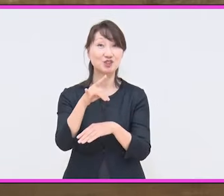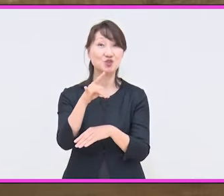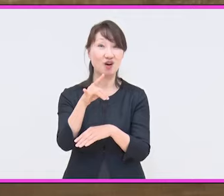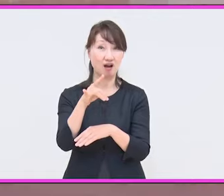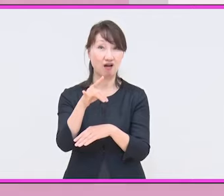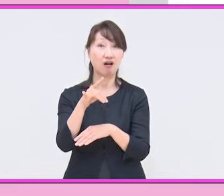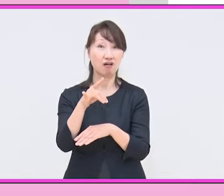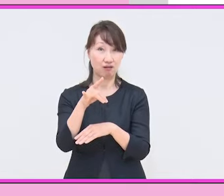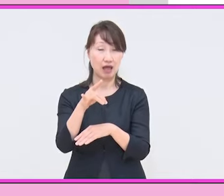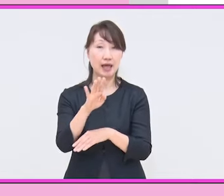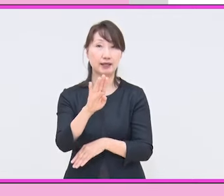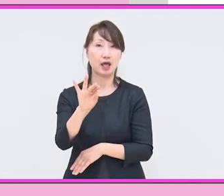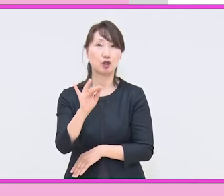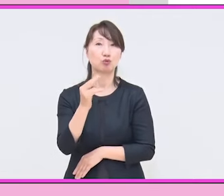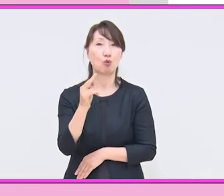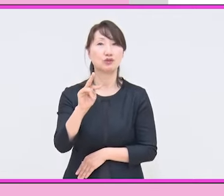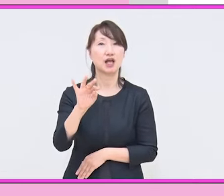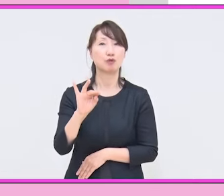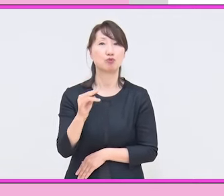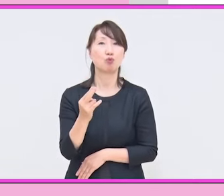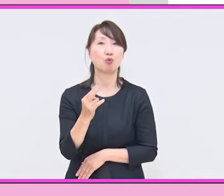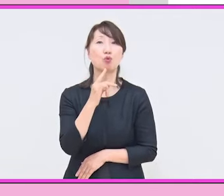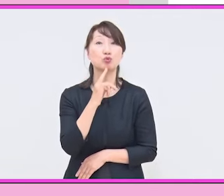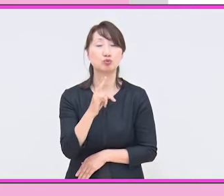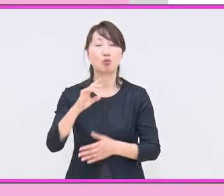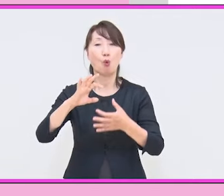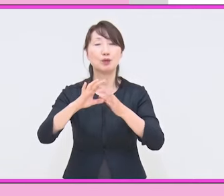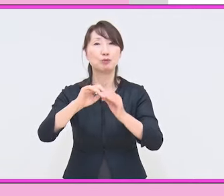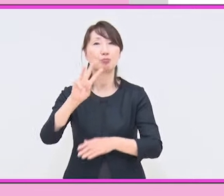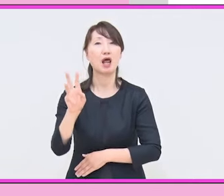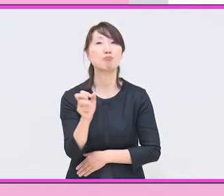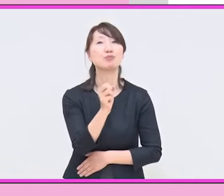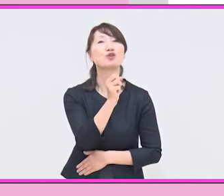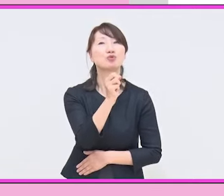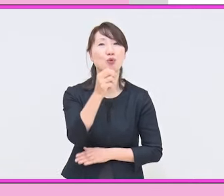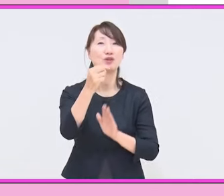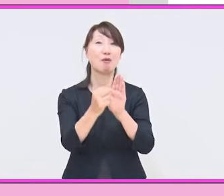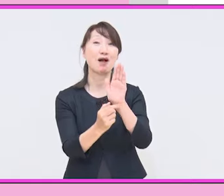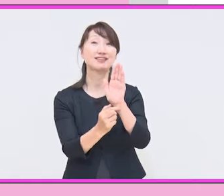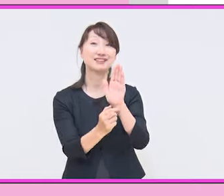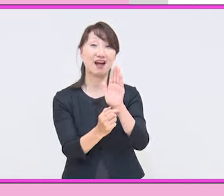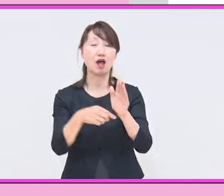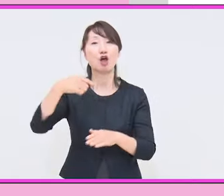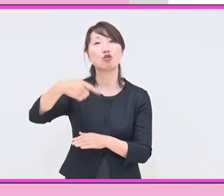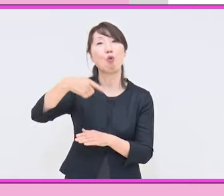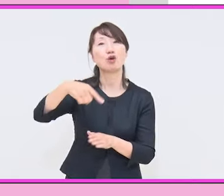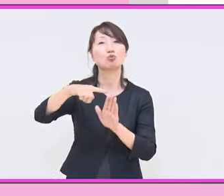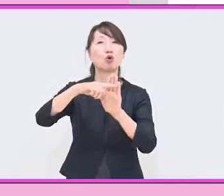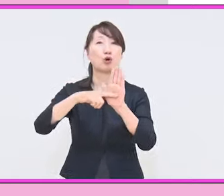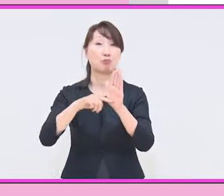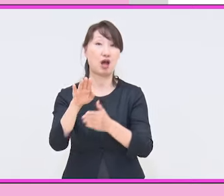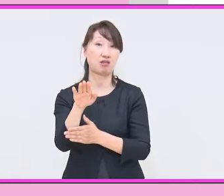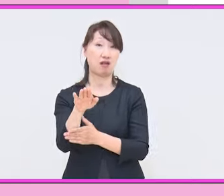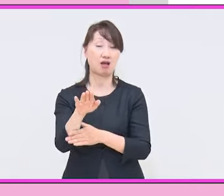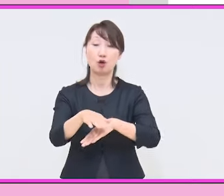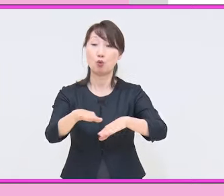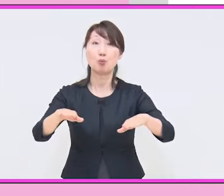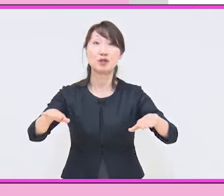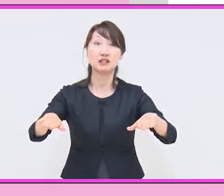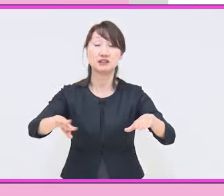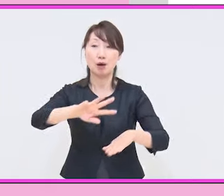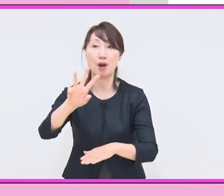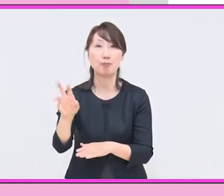ゲットセットと言われるオリンピック・パラリンピックを題材にした教育プログラムにより子どもたちの